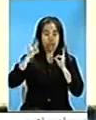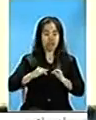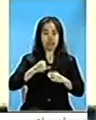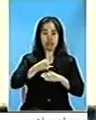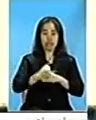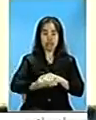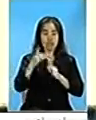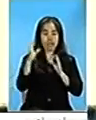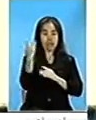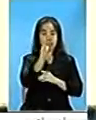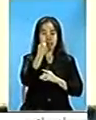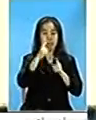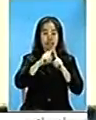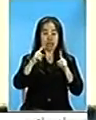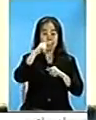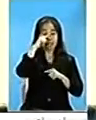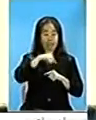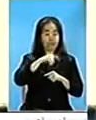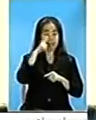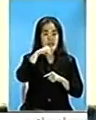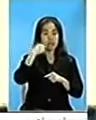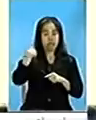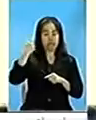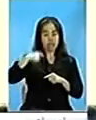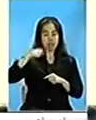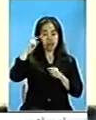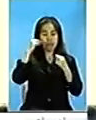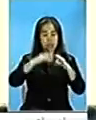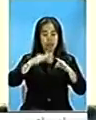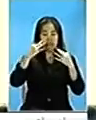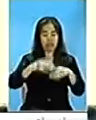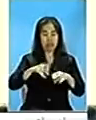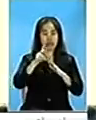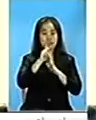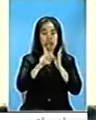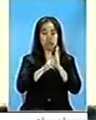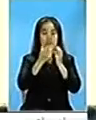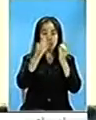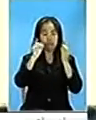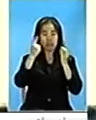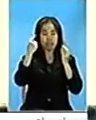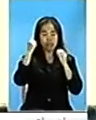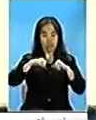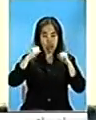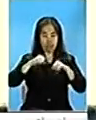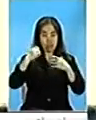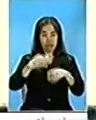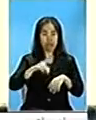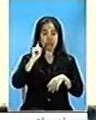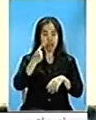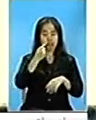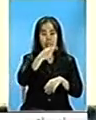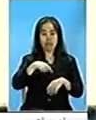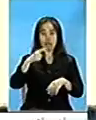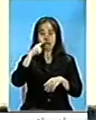ธรรมนูญของไทยได้มีข้อตัดสินมาแล้วเกี่ยวกับเรื่องรัฐธรรมนูญใหม่ของไทยมันก็มี